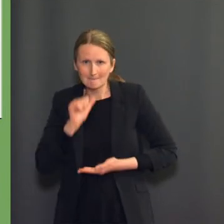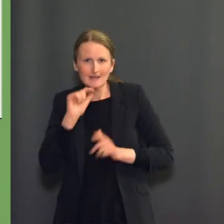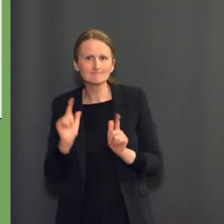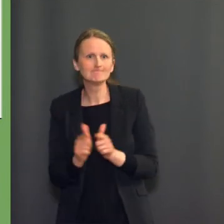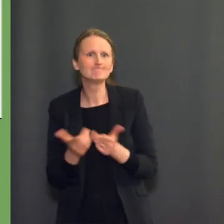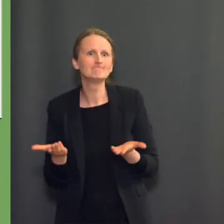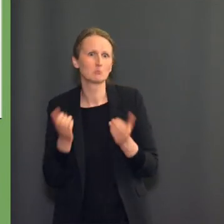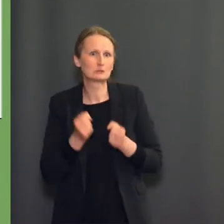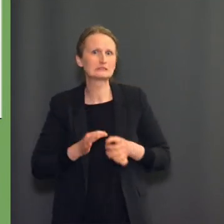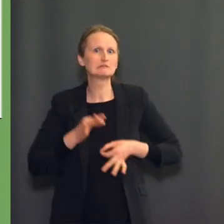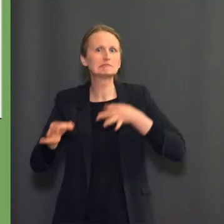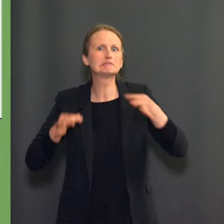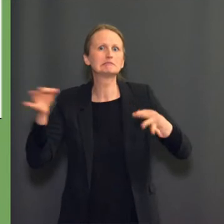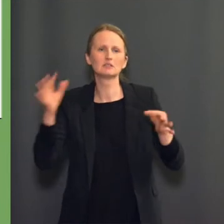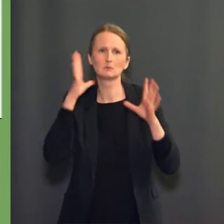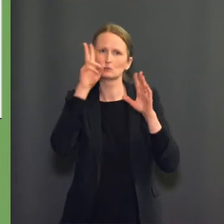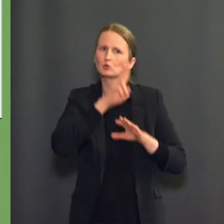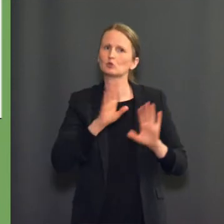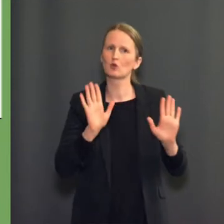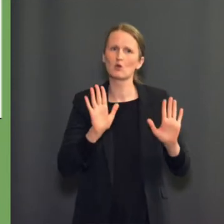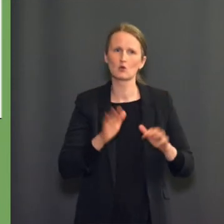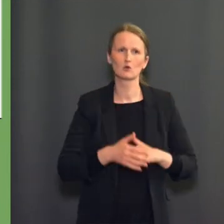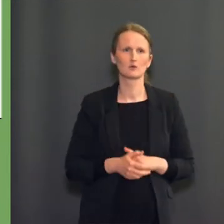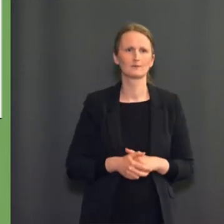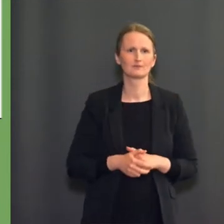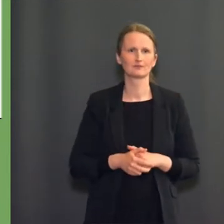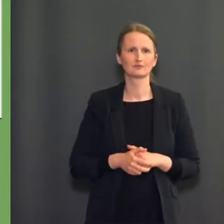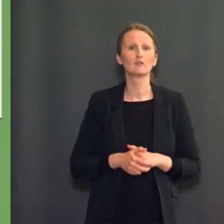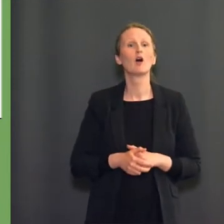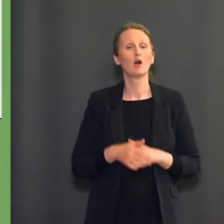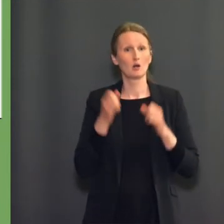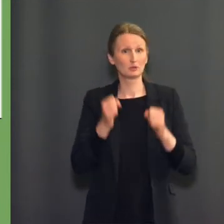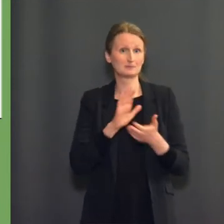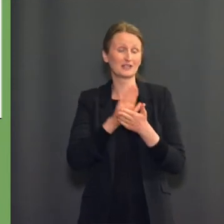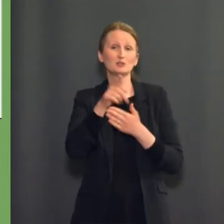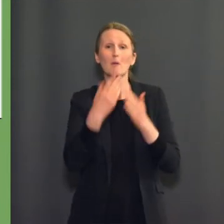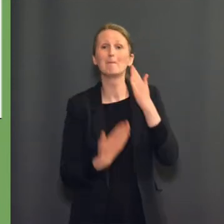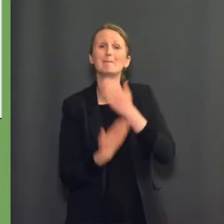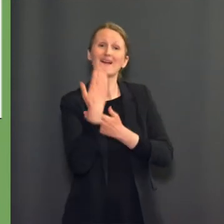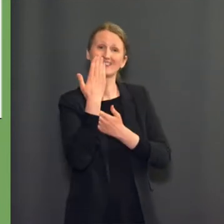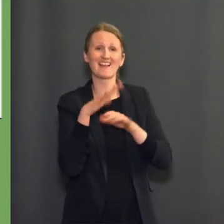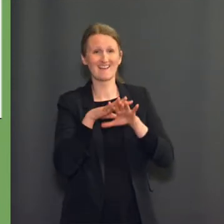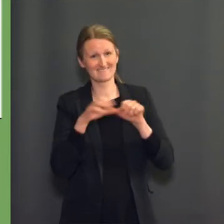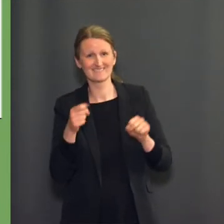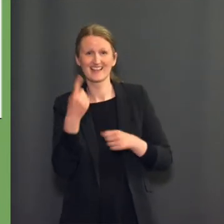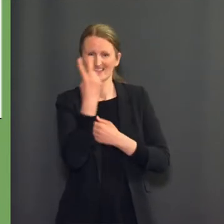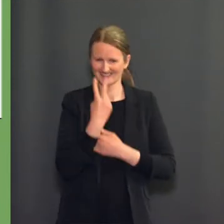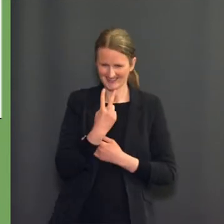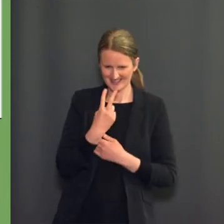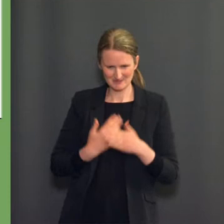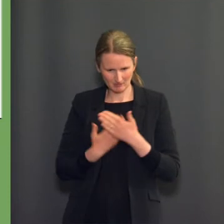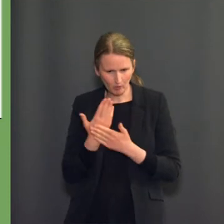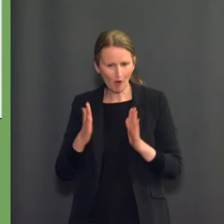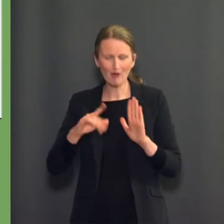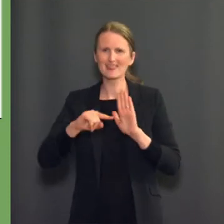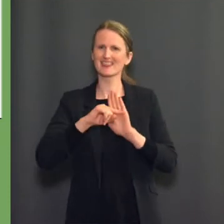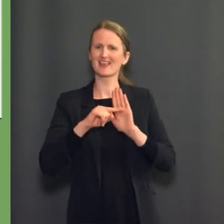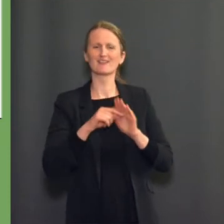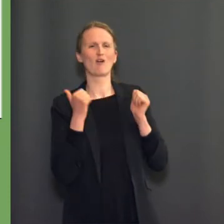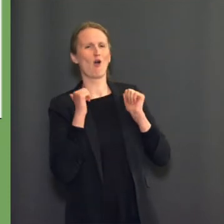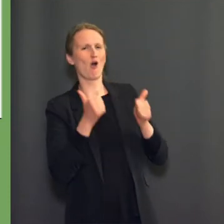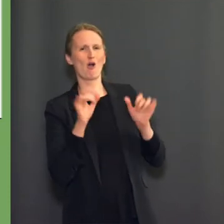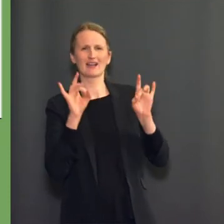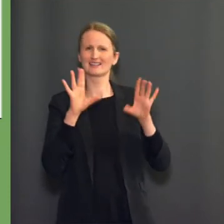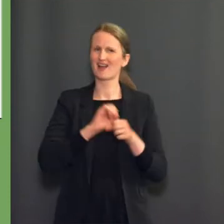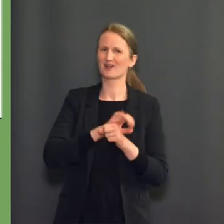un test négatif le matin et malheureusement contaminer un être cher le soir. Quand vous